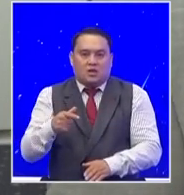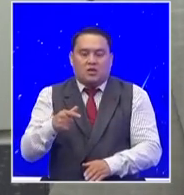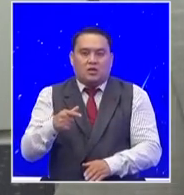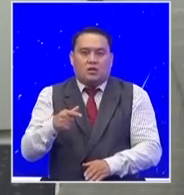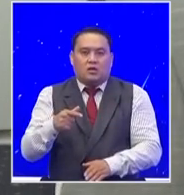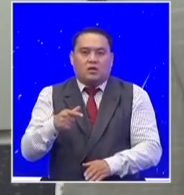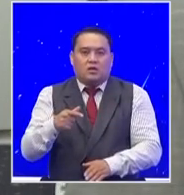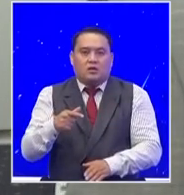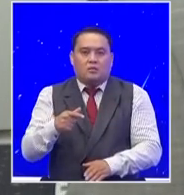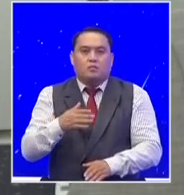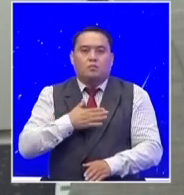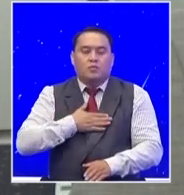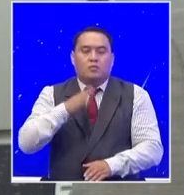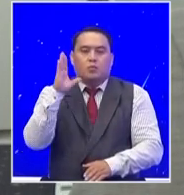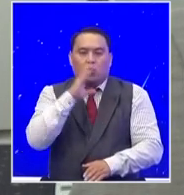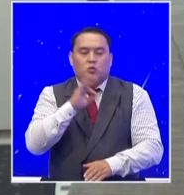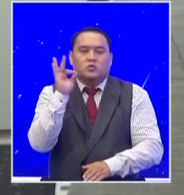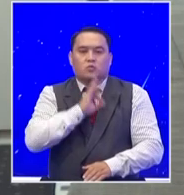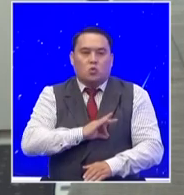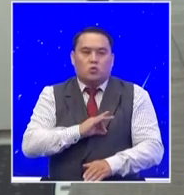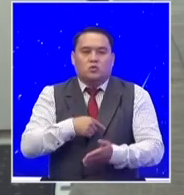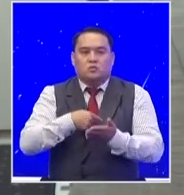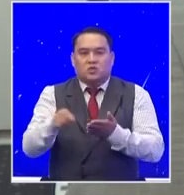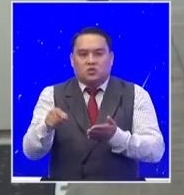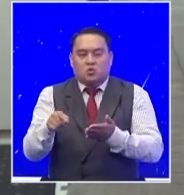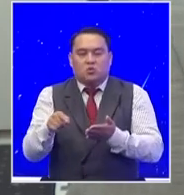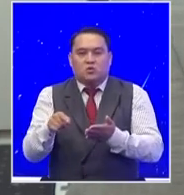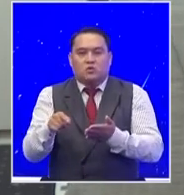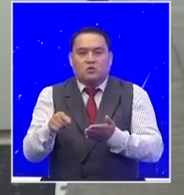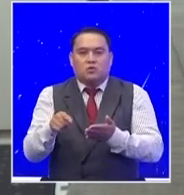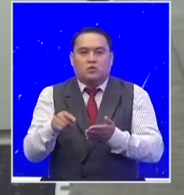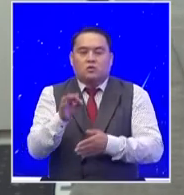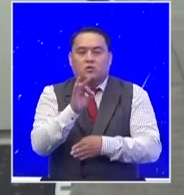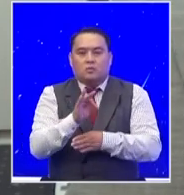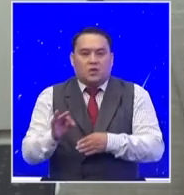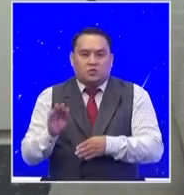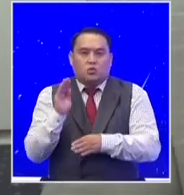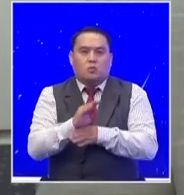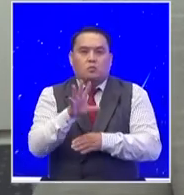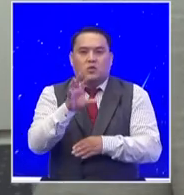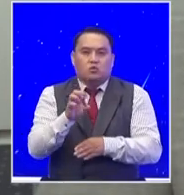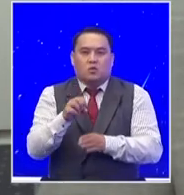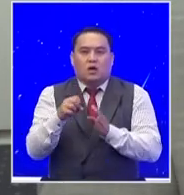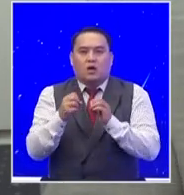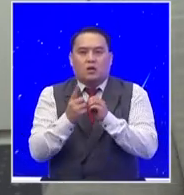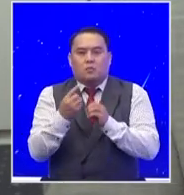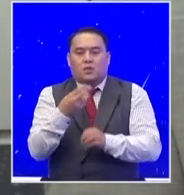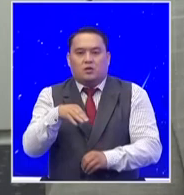миллионов, могут воспользоваться и списать с лицевого счета начисленные пени на сумму